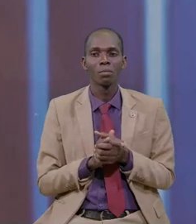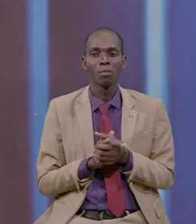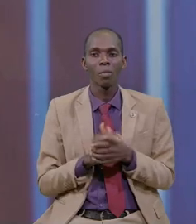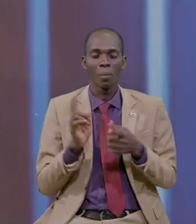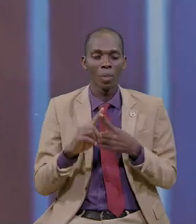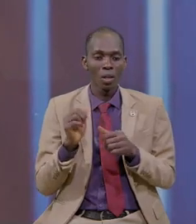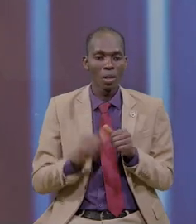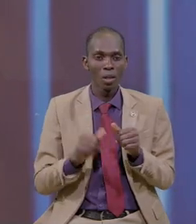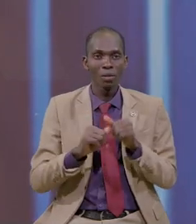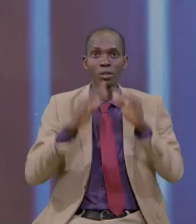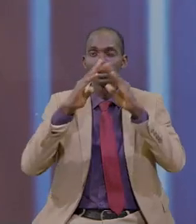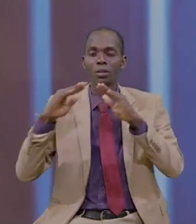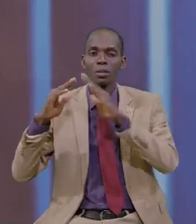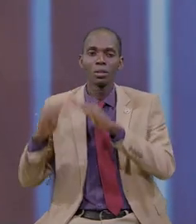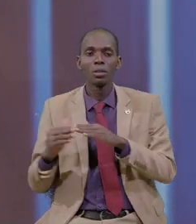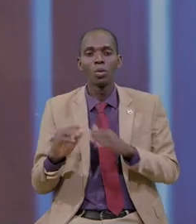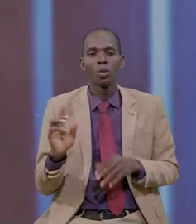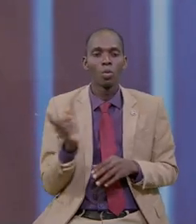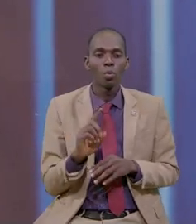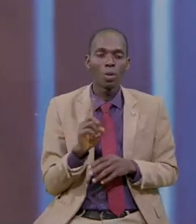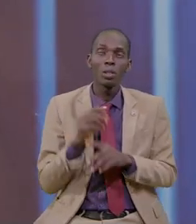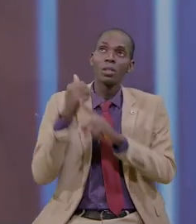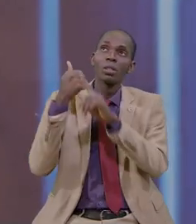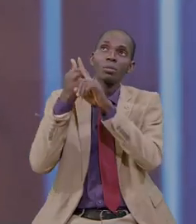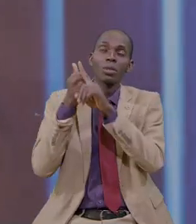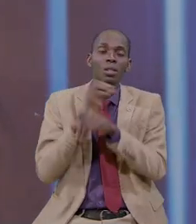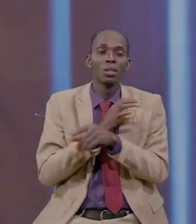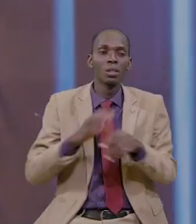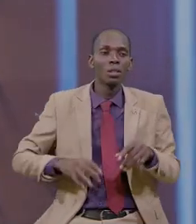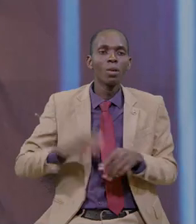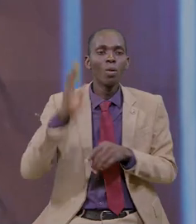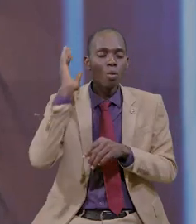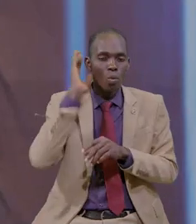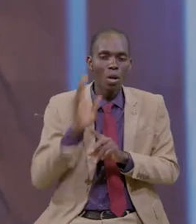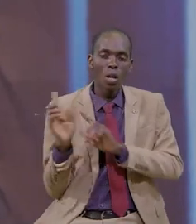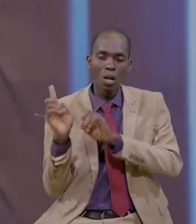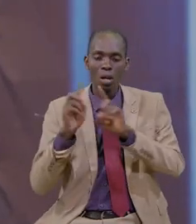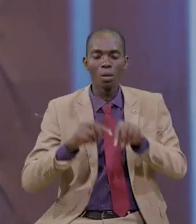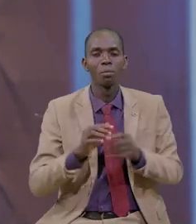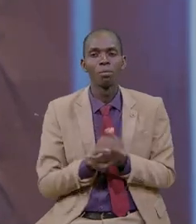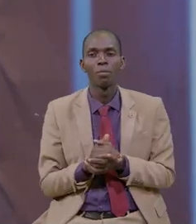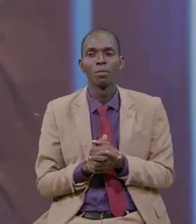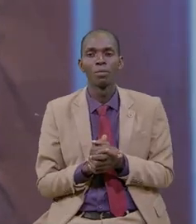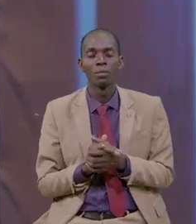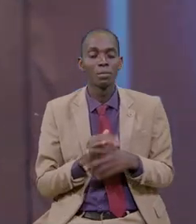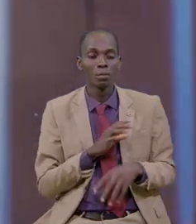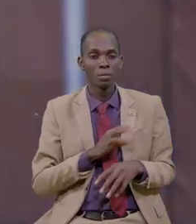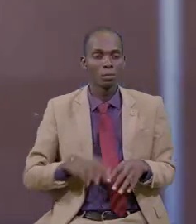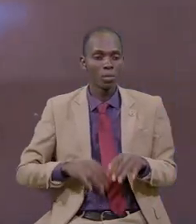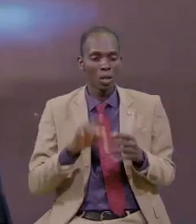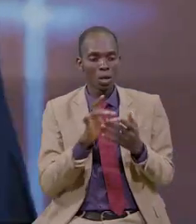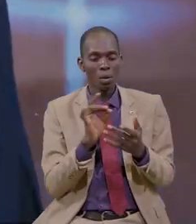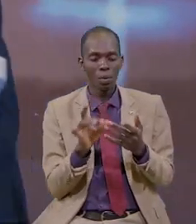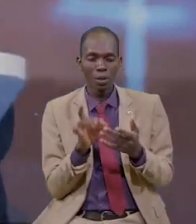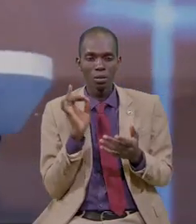70 autres disciples et il les envoya deux à deux devant lui dans toutes les villes et dans tous les lieux où lui-même devait aller. Il a